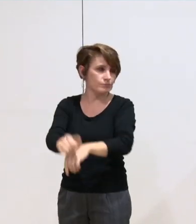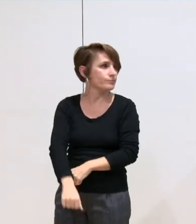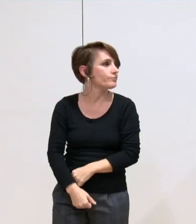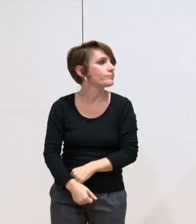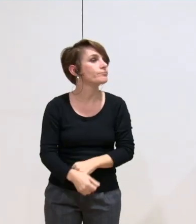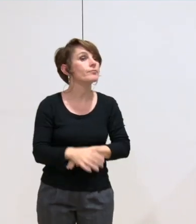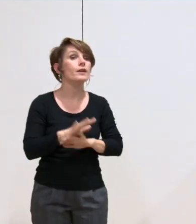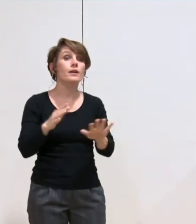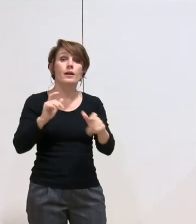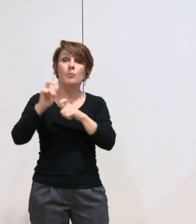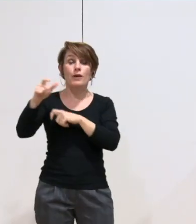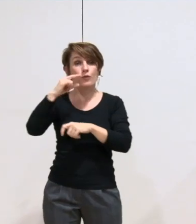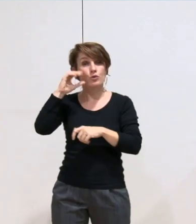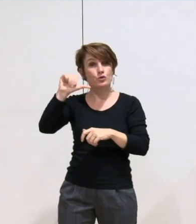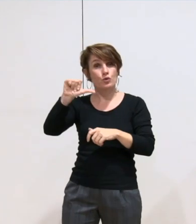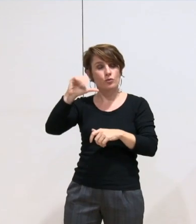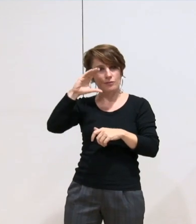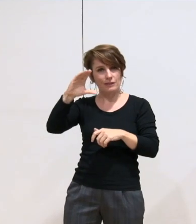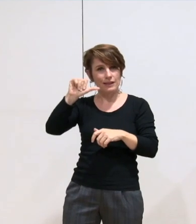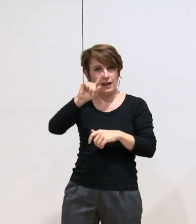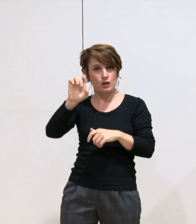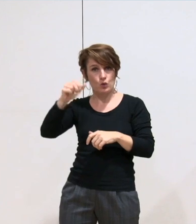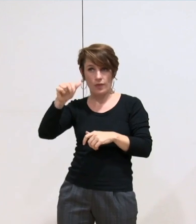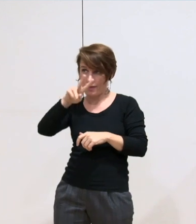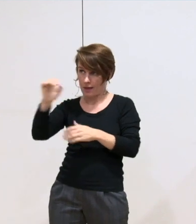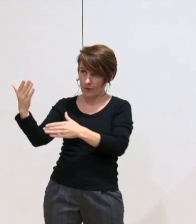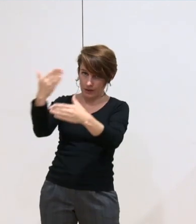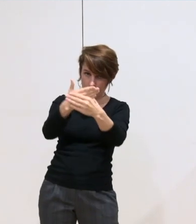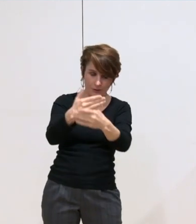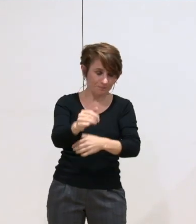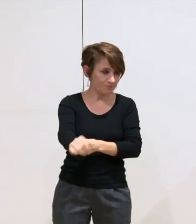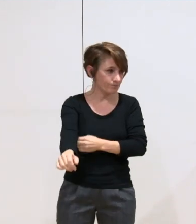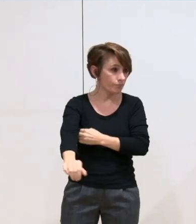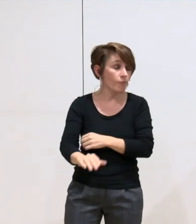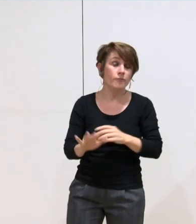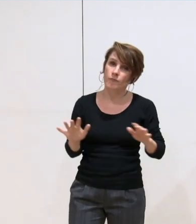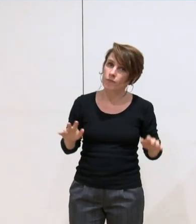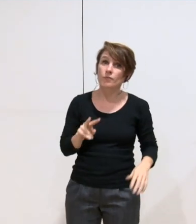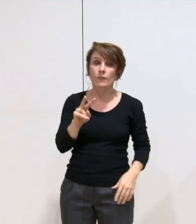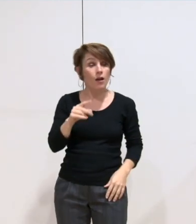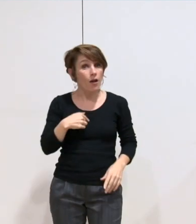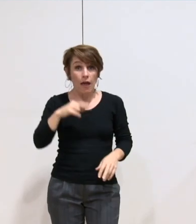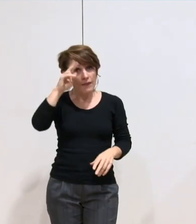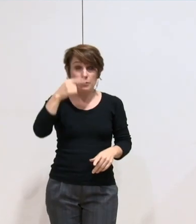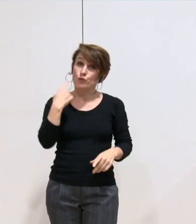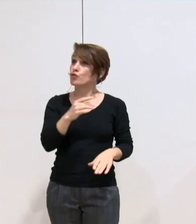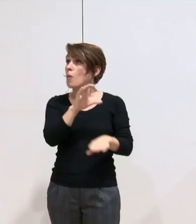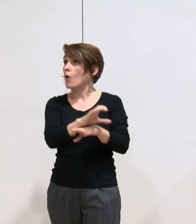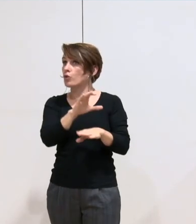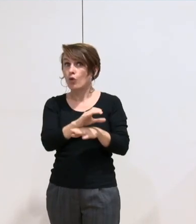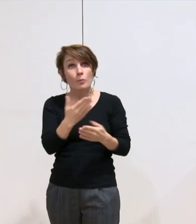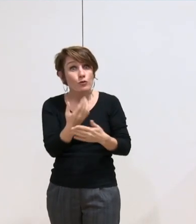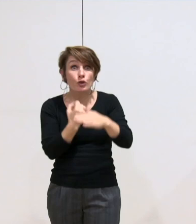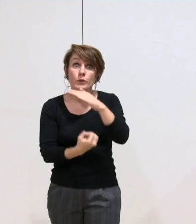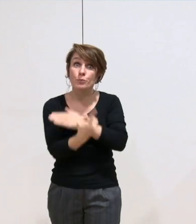Entendu, Monsieur Cazenave. Alors, une fois il n'est pas coutume, mais je vais soutenir Madame Compara. Donc